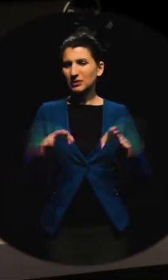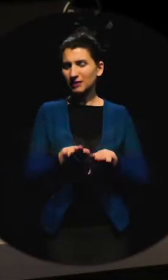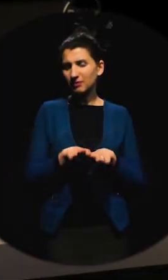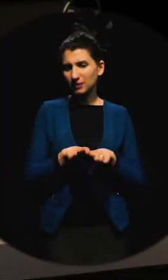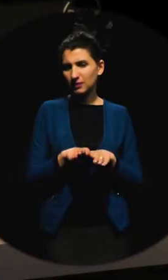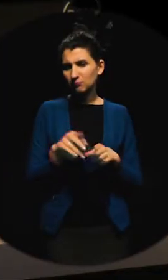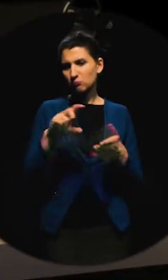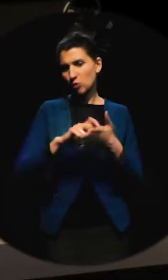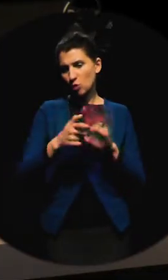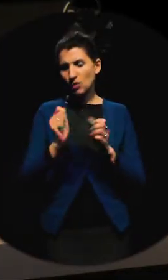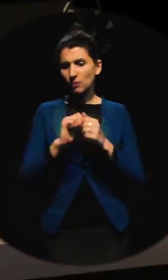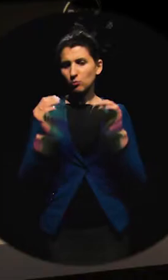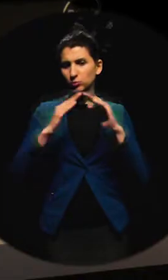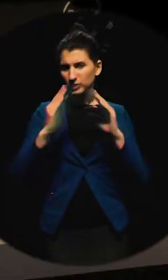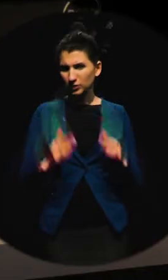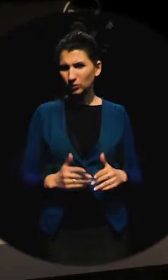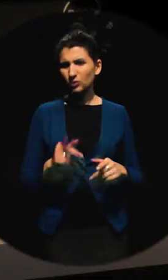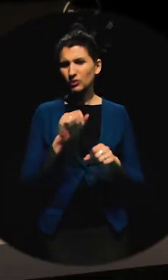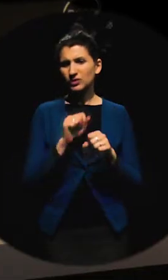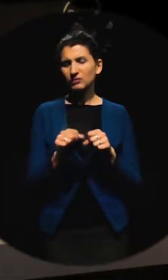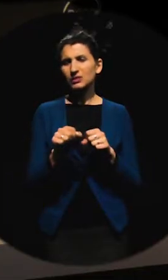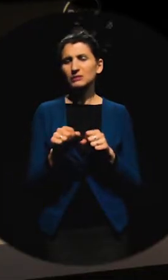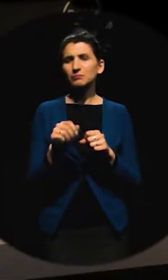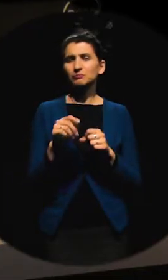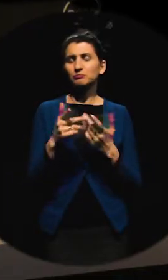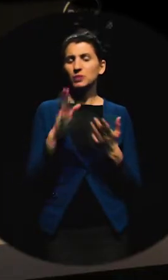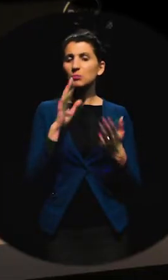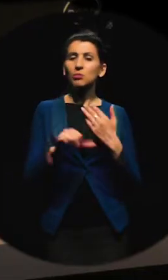przestrzeni jest, czy powoduje,